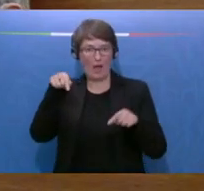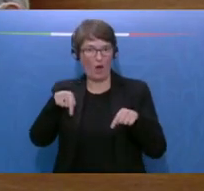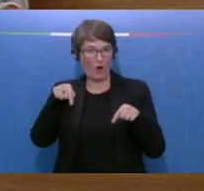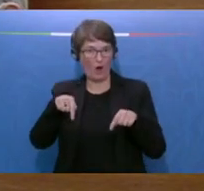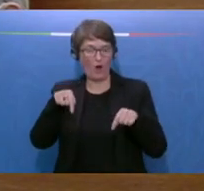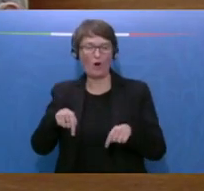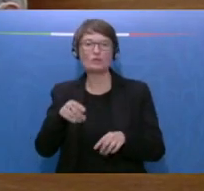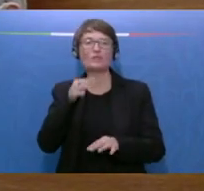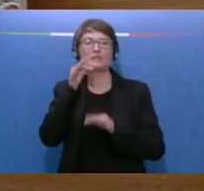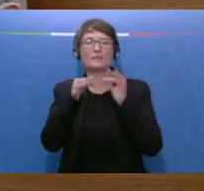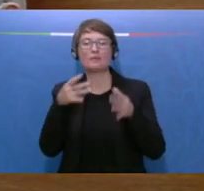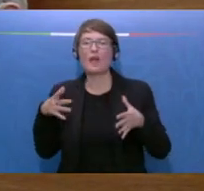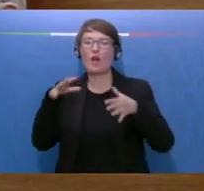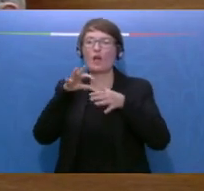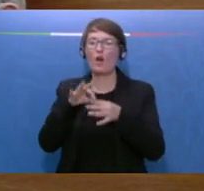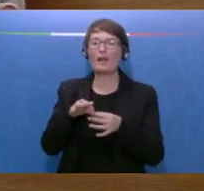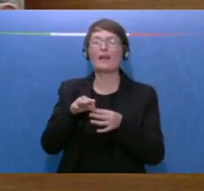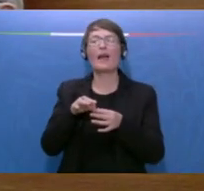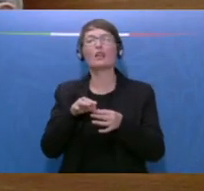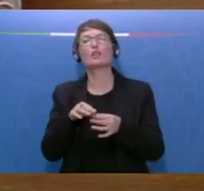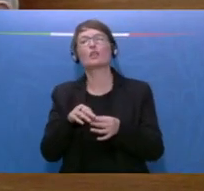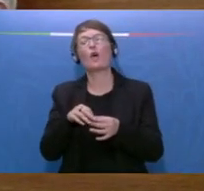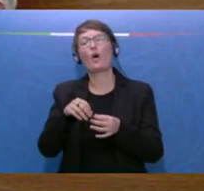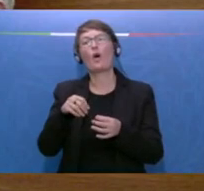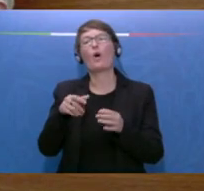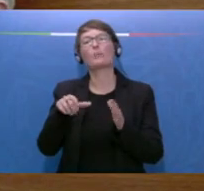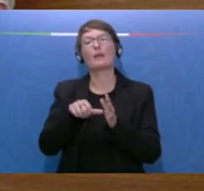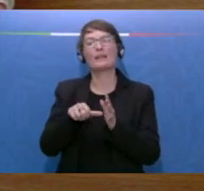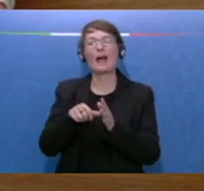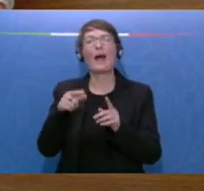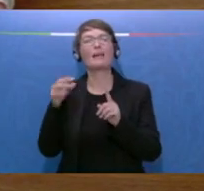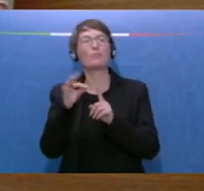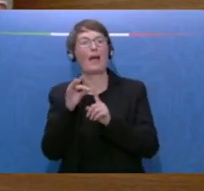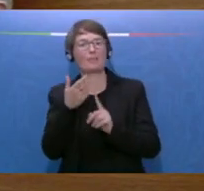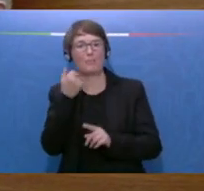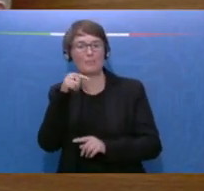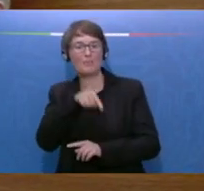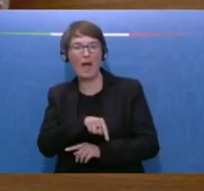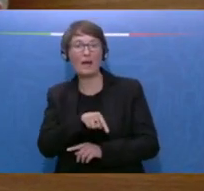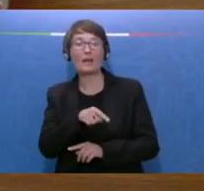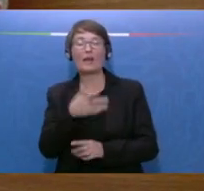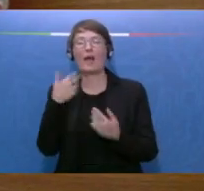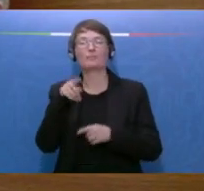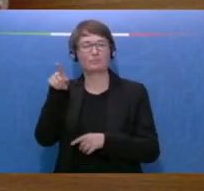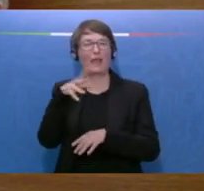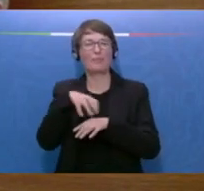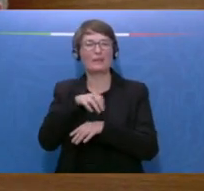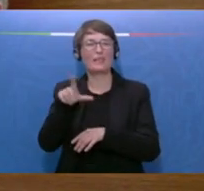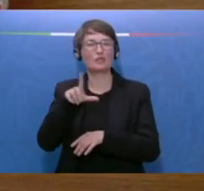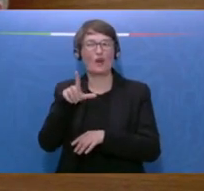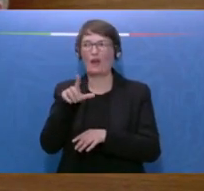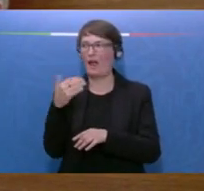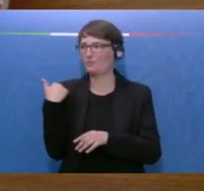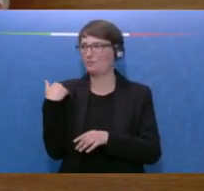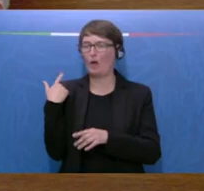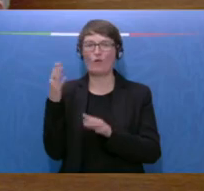a iran e pakistan la cui presenza era stata richiesta dal ministro la prof quando è venuto a roma l'ultima